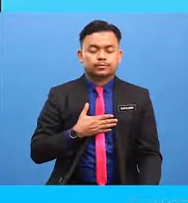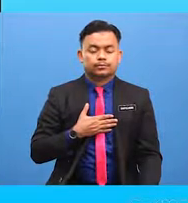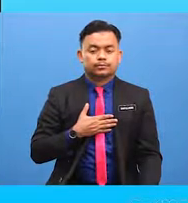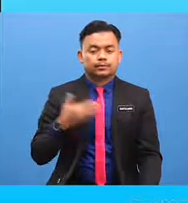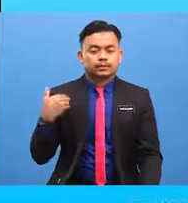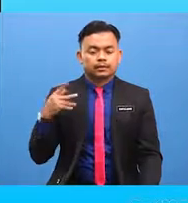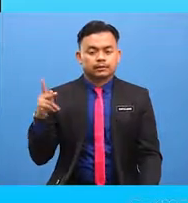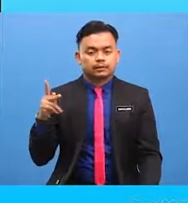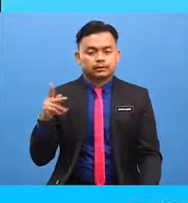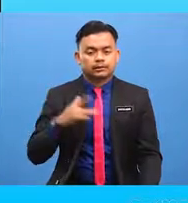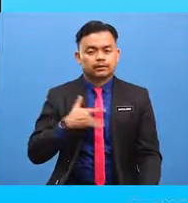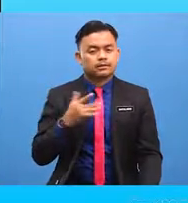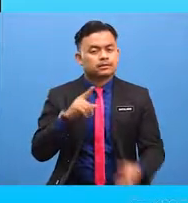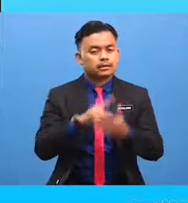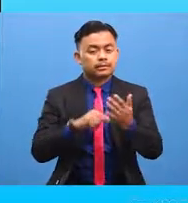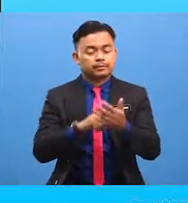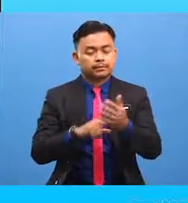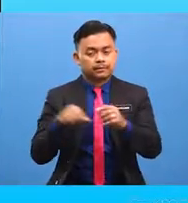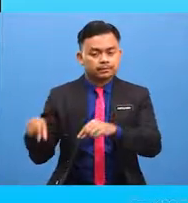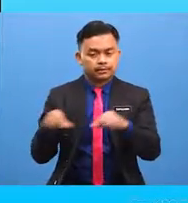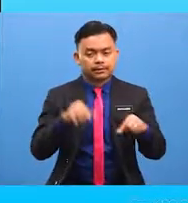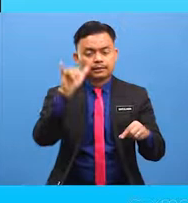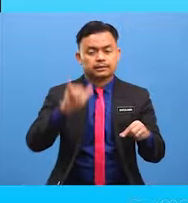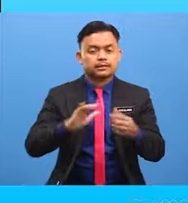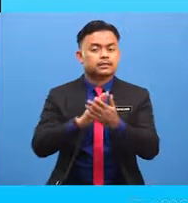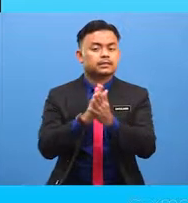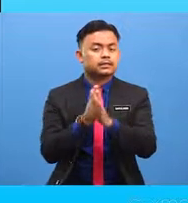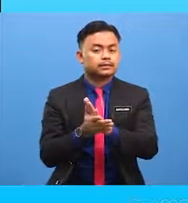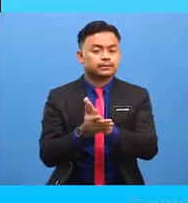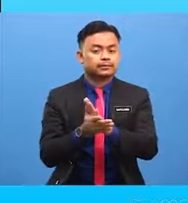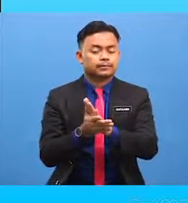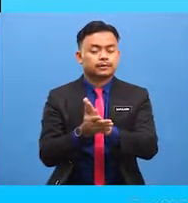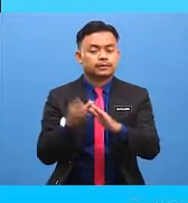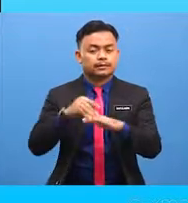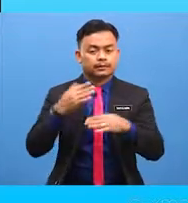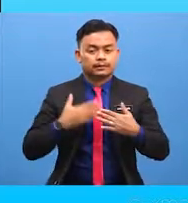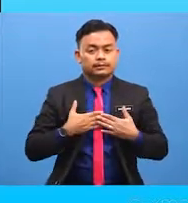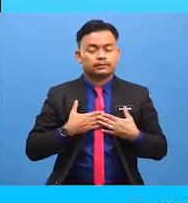Adakah kamu merasa apa-apa pergerakan yang berlaku di dada kamu?